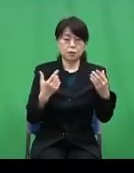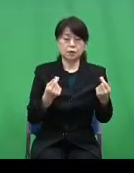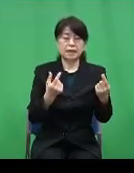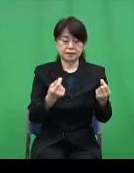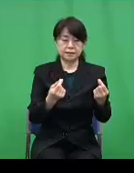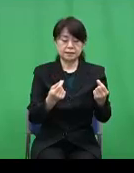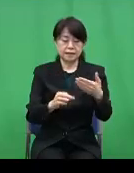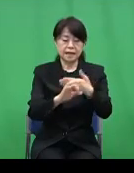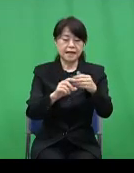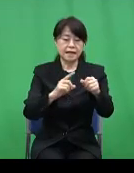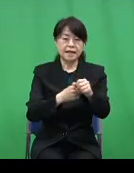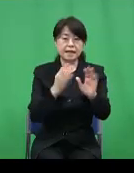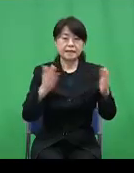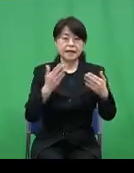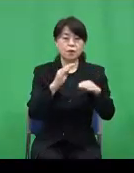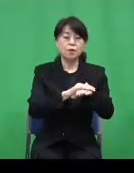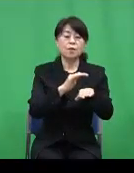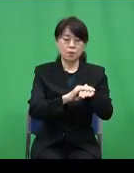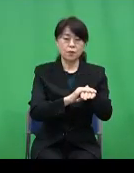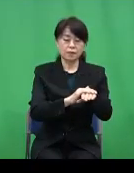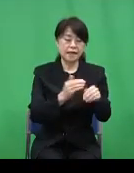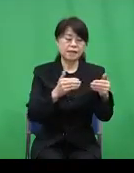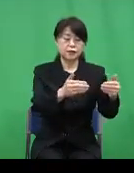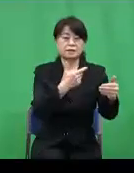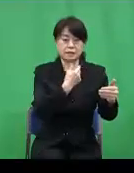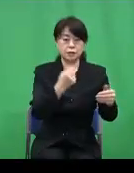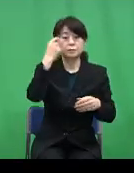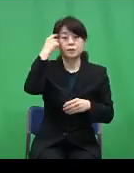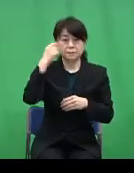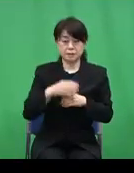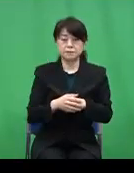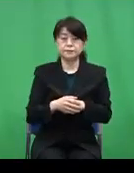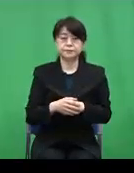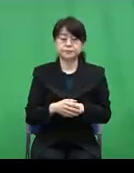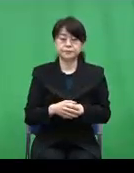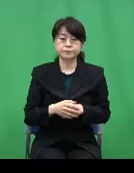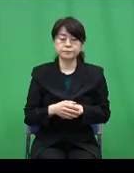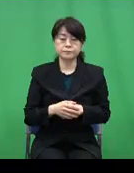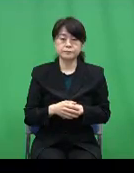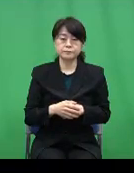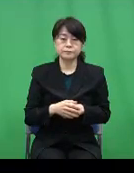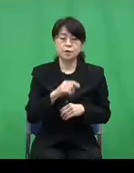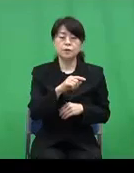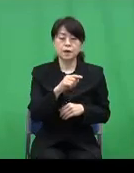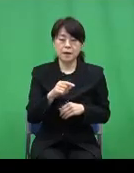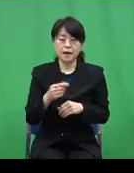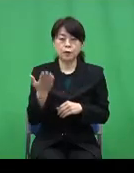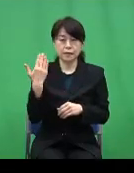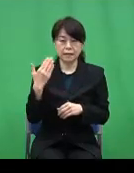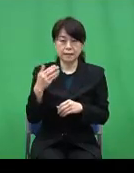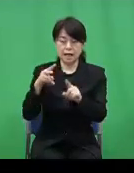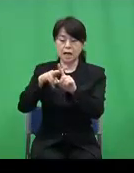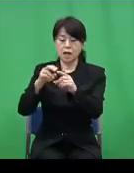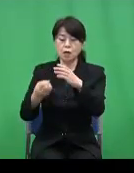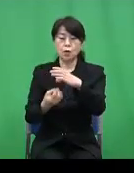ね、例外を設けない扱いにしていきたいなとこういうふうに思っております。まあ、そのことはこの間小泉大臣にも、